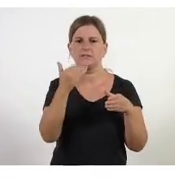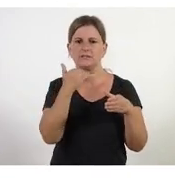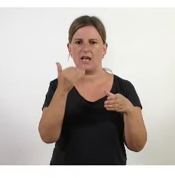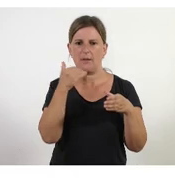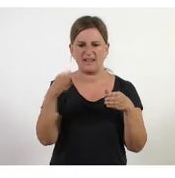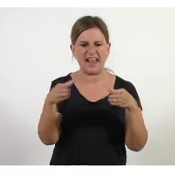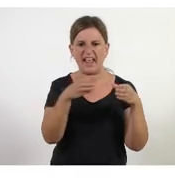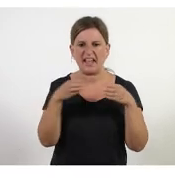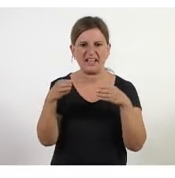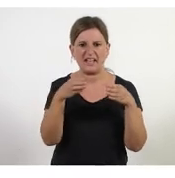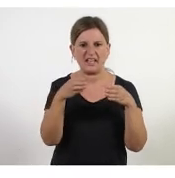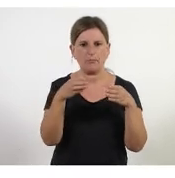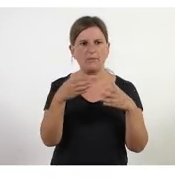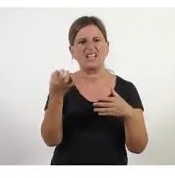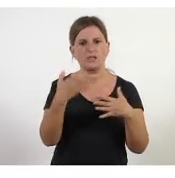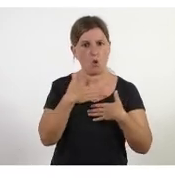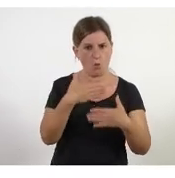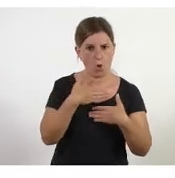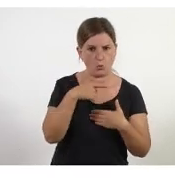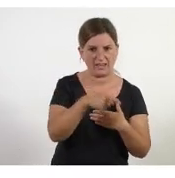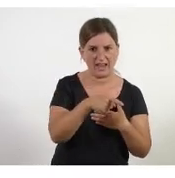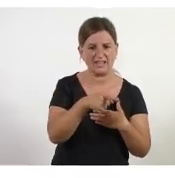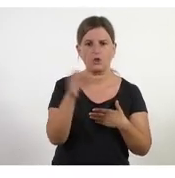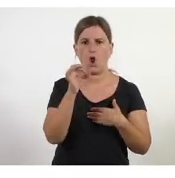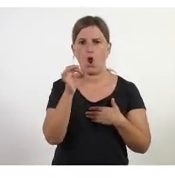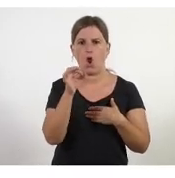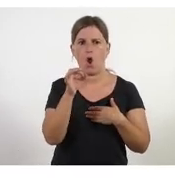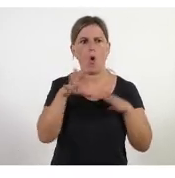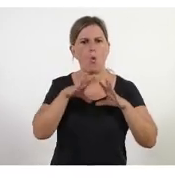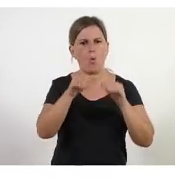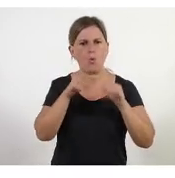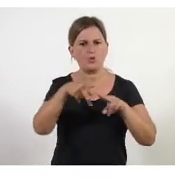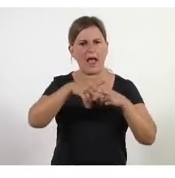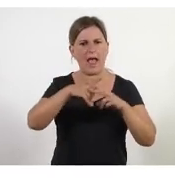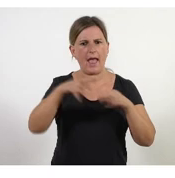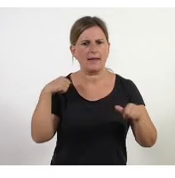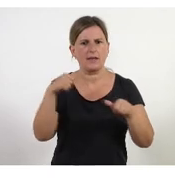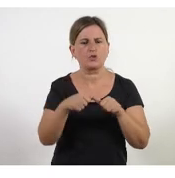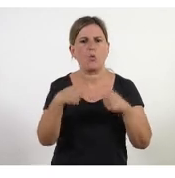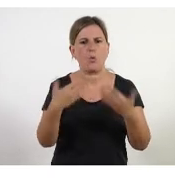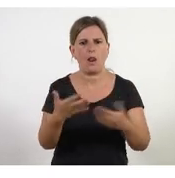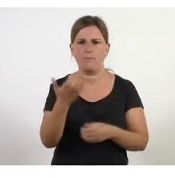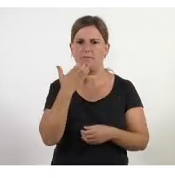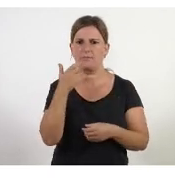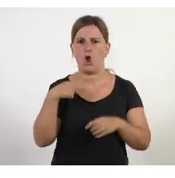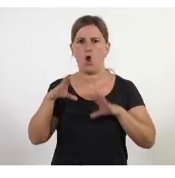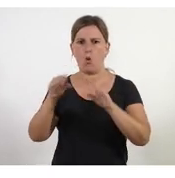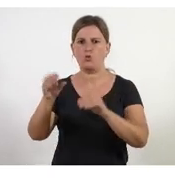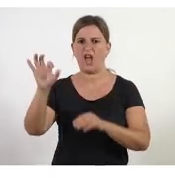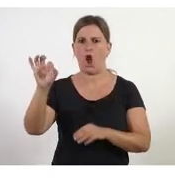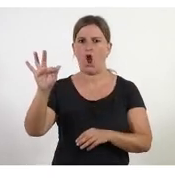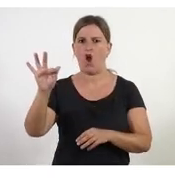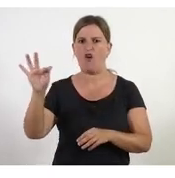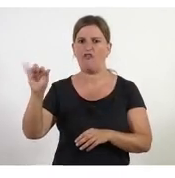si són un equip de voluntaris, un equip, quines eines ja estem fent servir. Si fem servir l'aplicació Office en els nostres